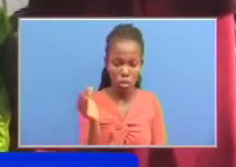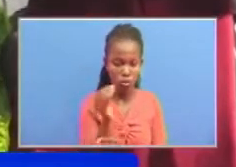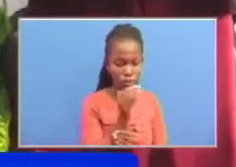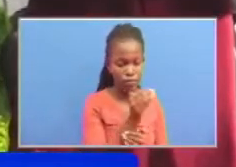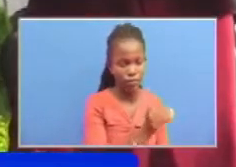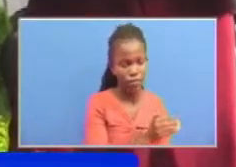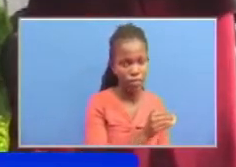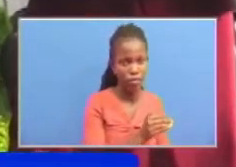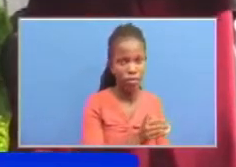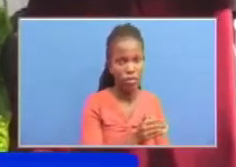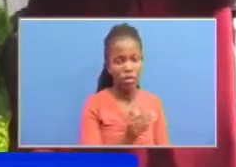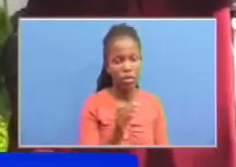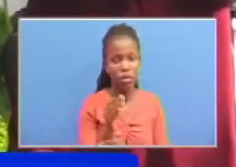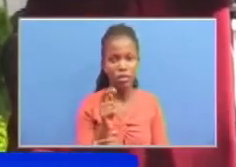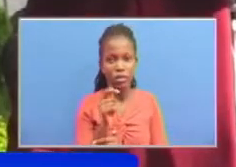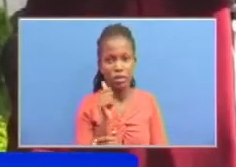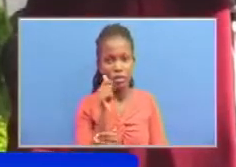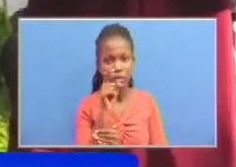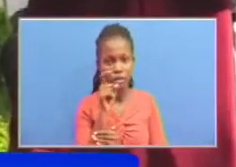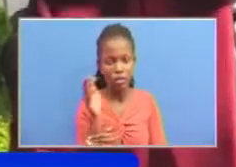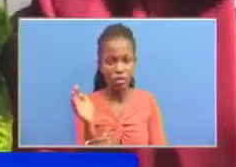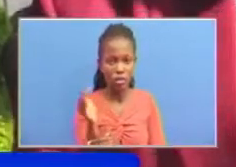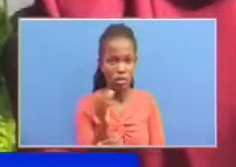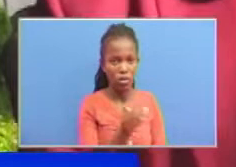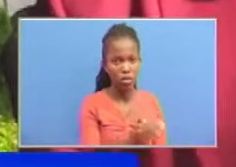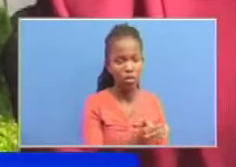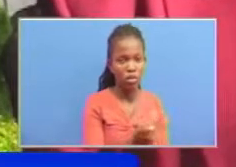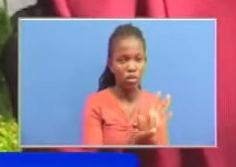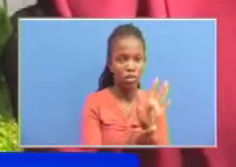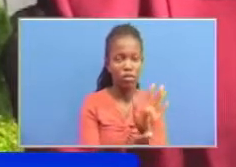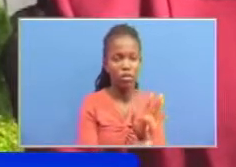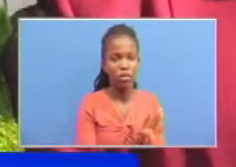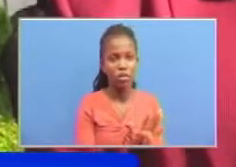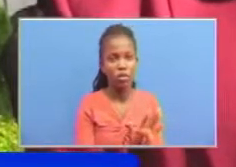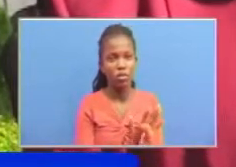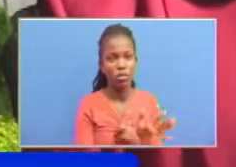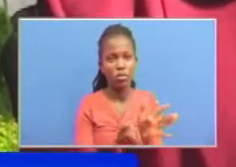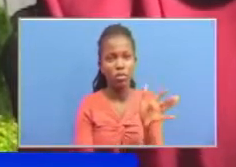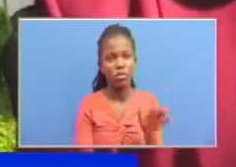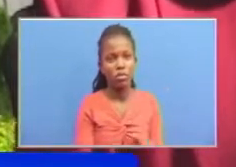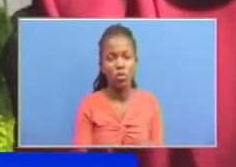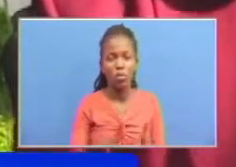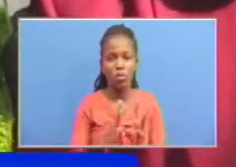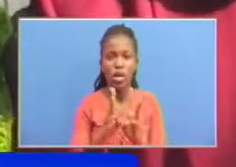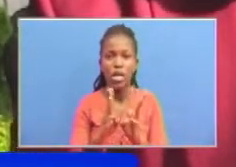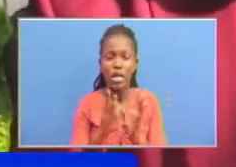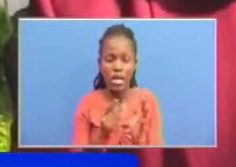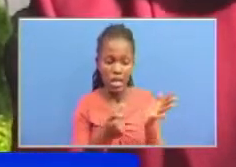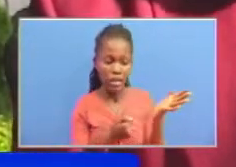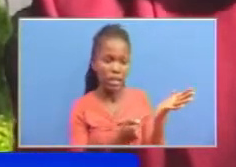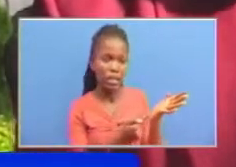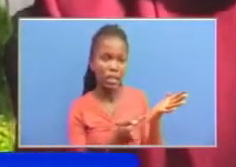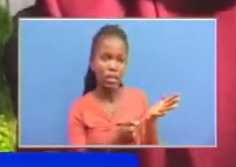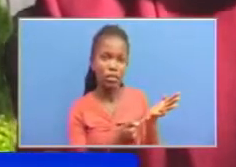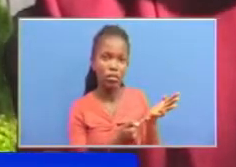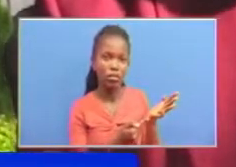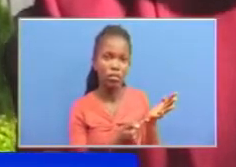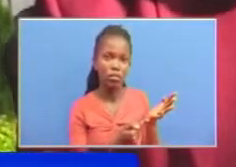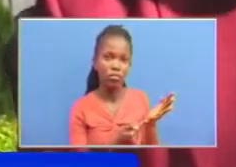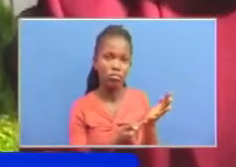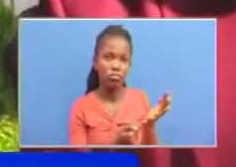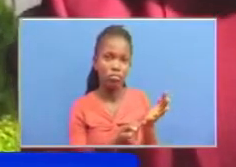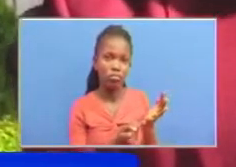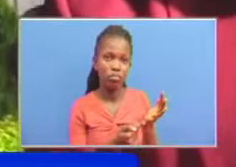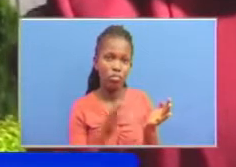kuosa niya koti county ya kitui ni onanitie kuisila kwa kutumea nzie ino siya kisasa ile siku ito automation of